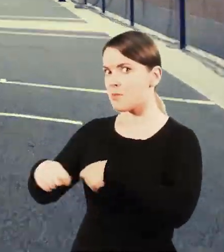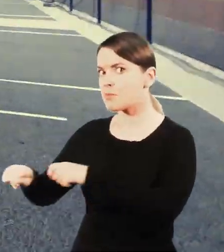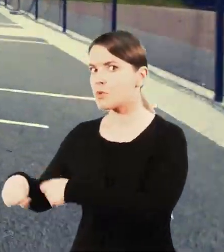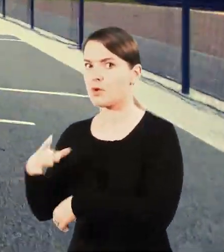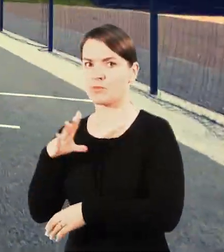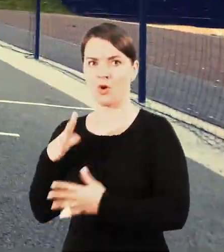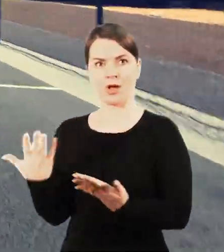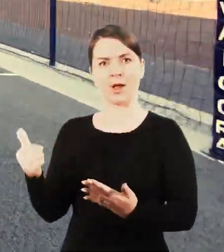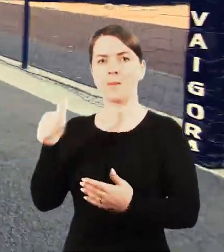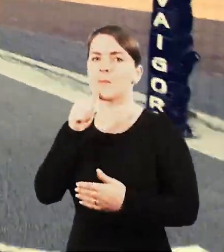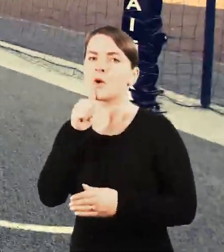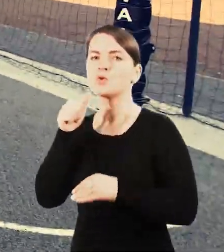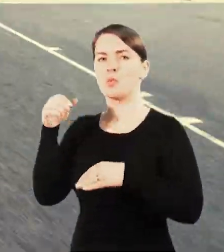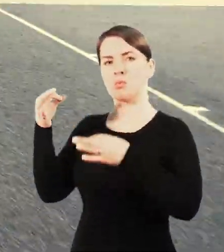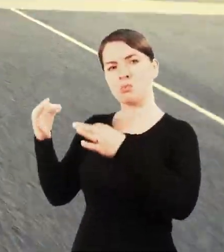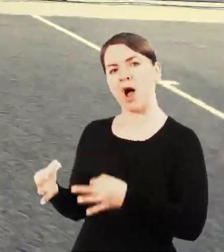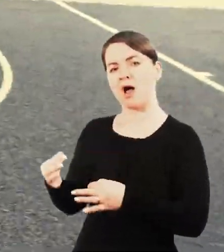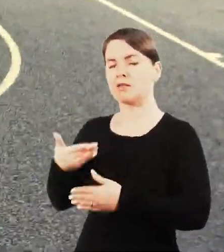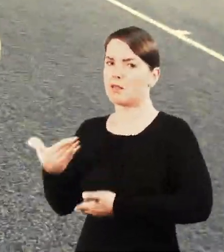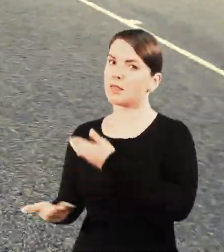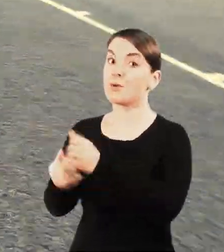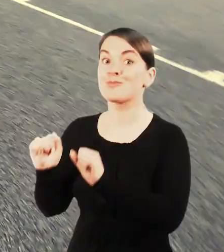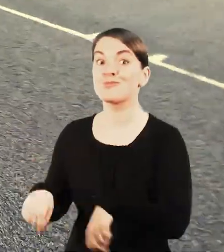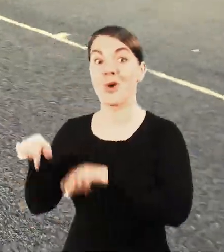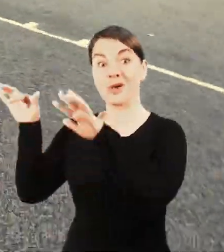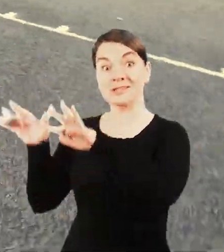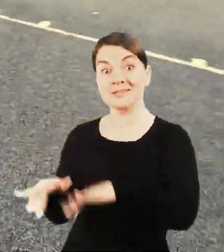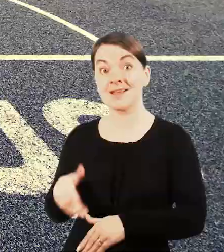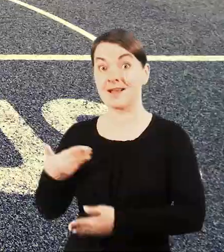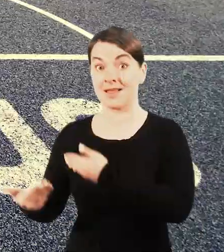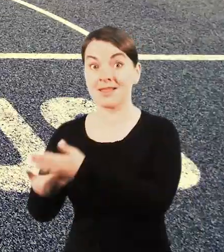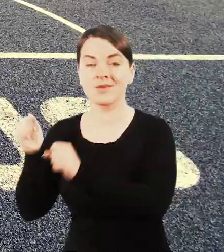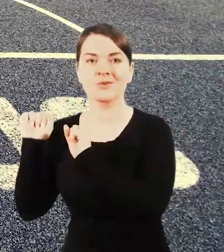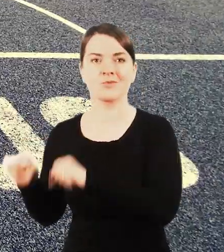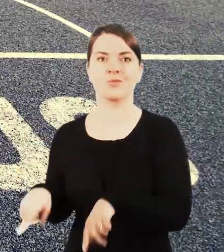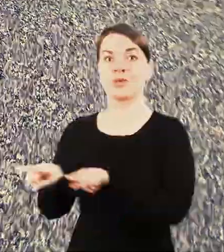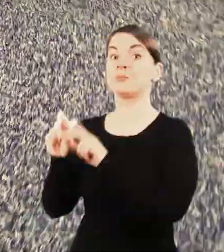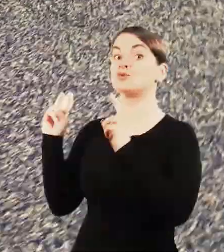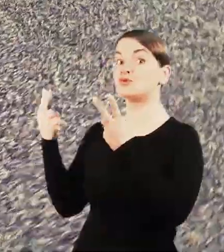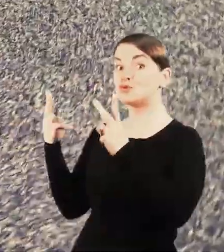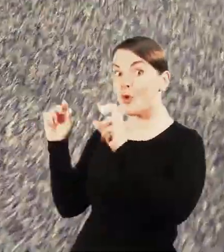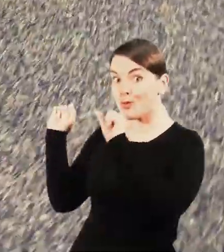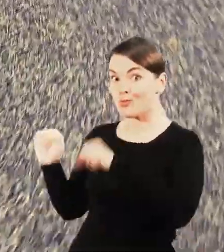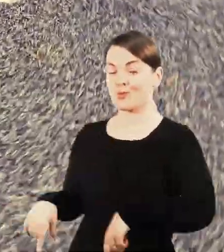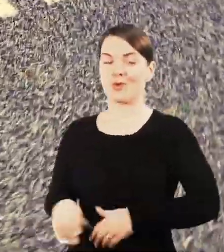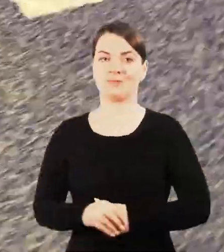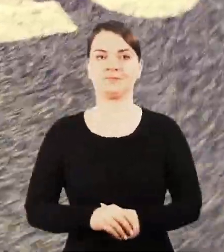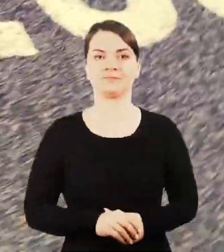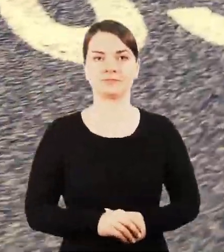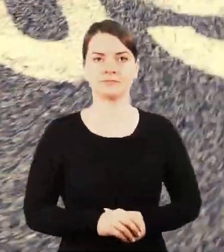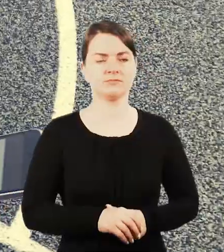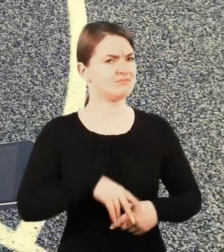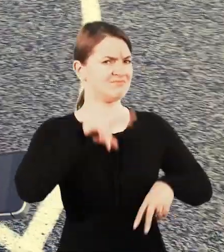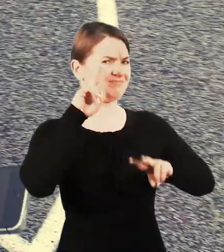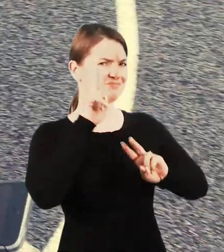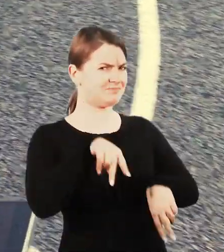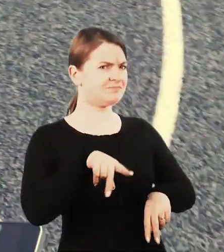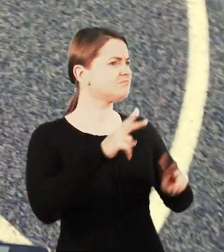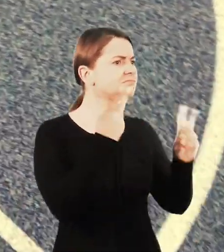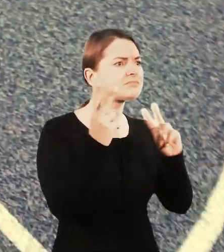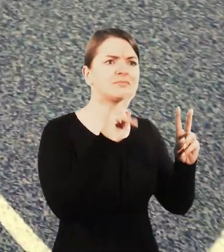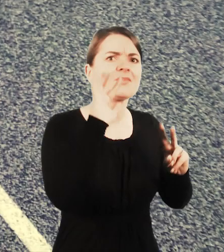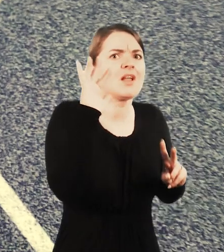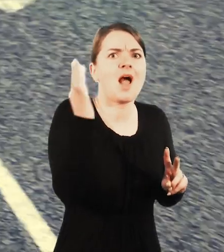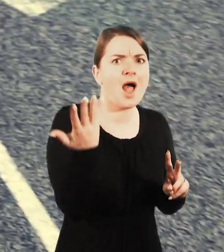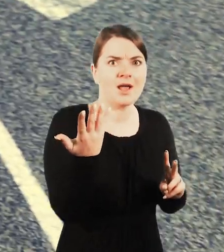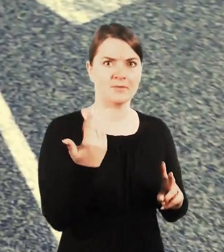tautų. Su jomis nebaisu bristi per balas ir sniegą. Dar su klumpėm galima šokti klumpakojį. Di, nežinau kaip